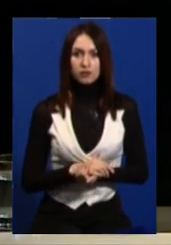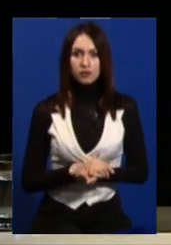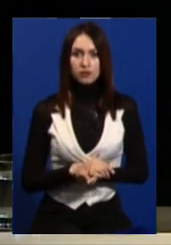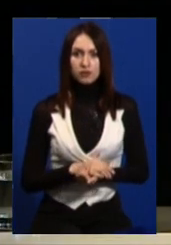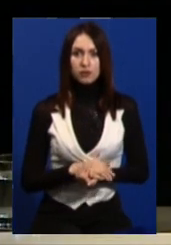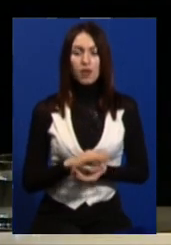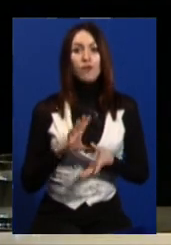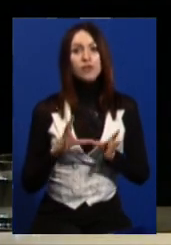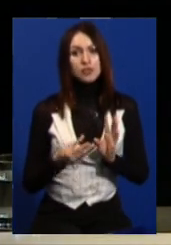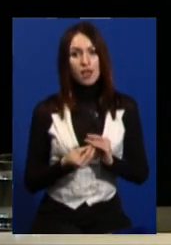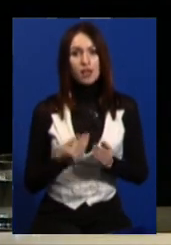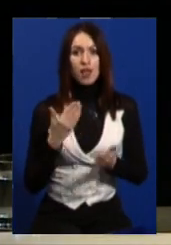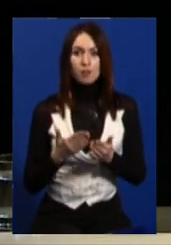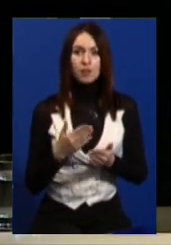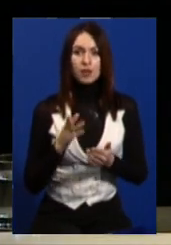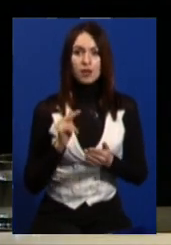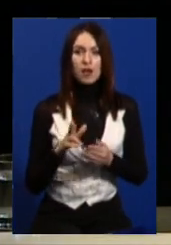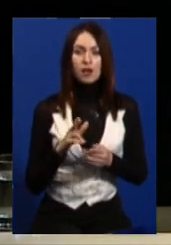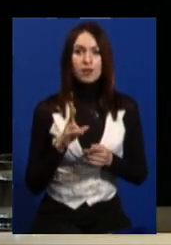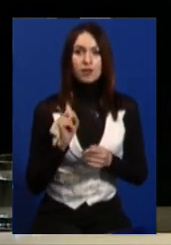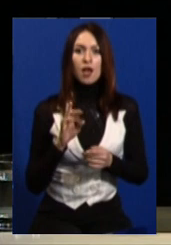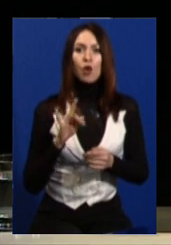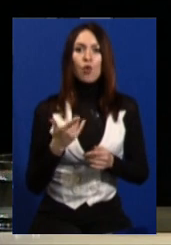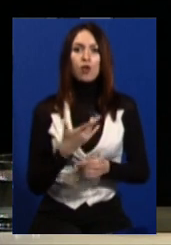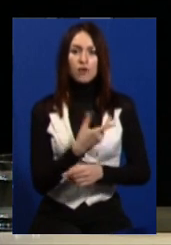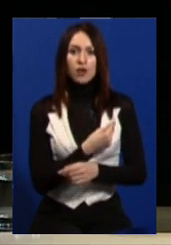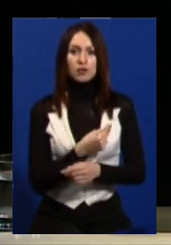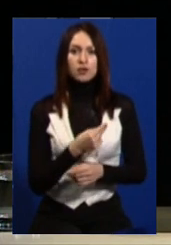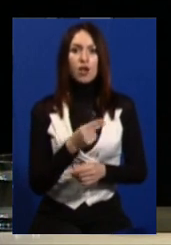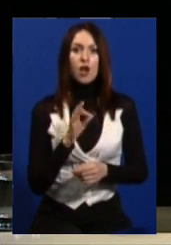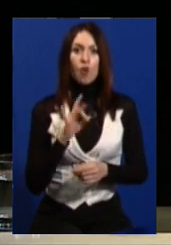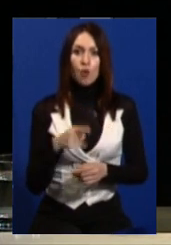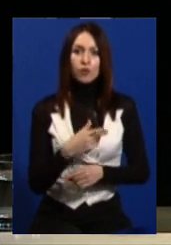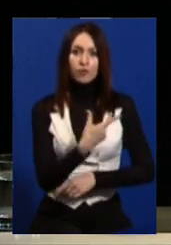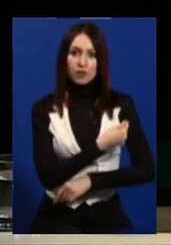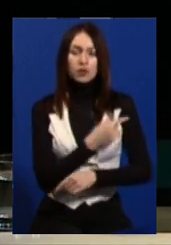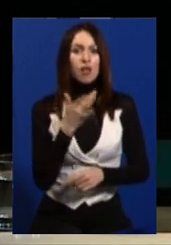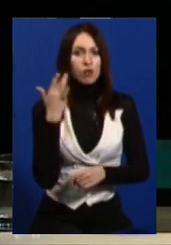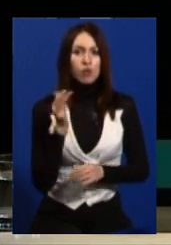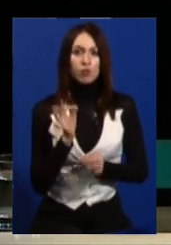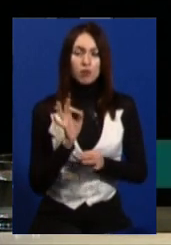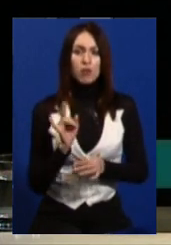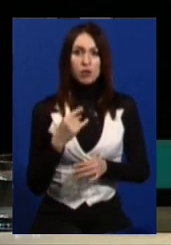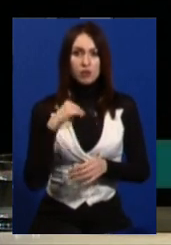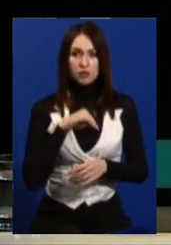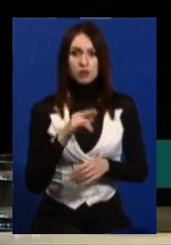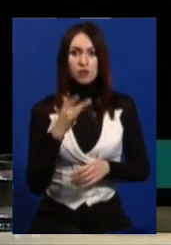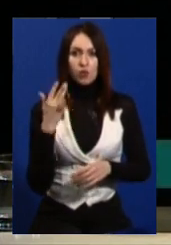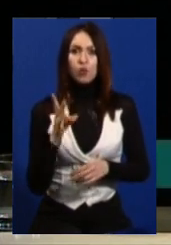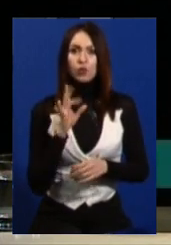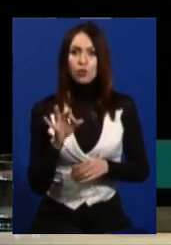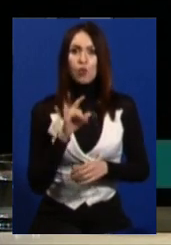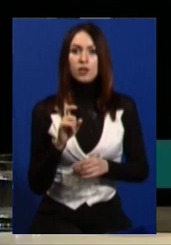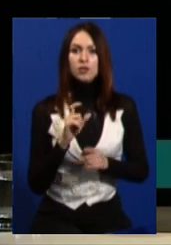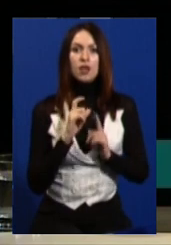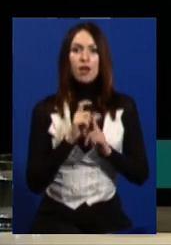В целом или реакция на корьевую вакцину? Корьевая вакцина достаточно легко переносится детьми, но из реакций